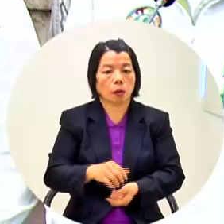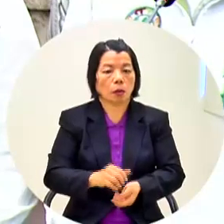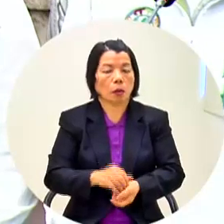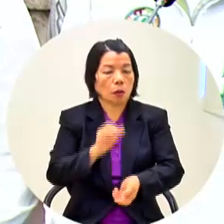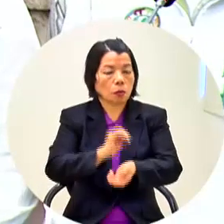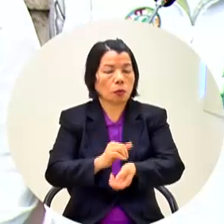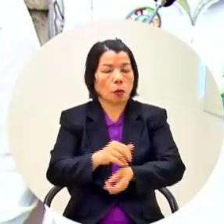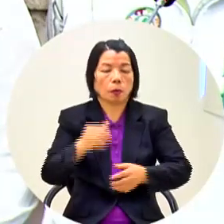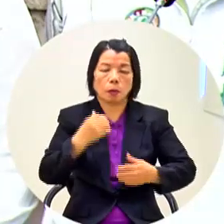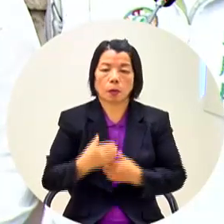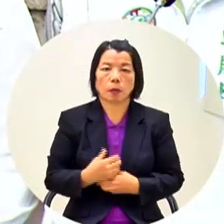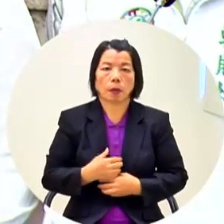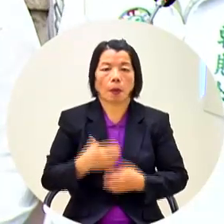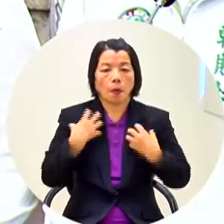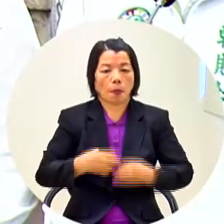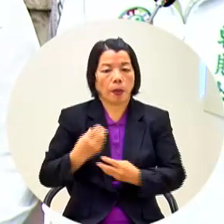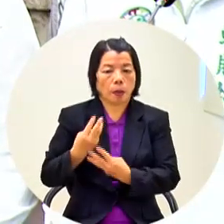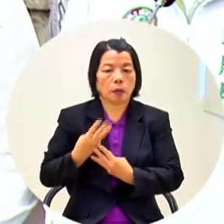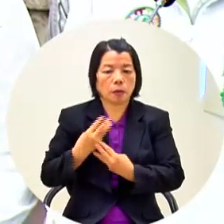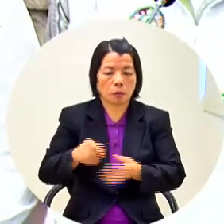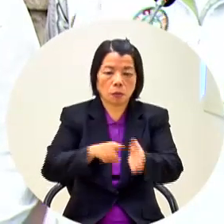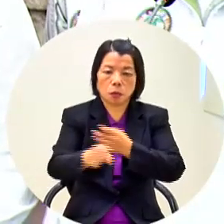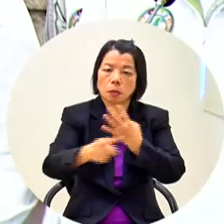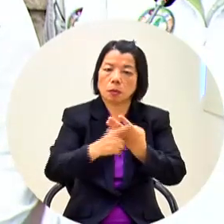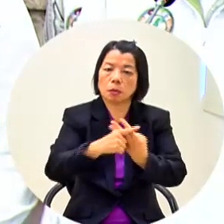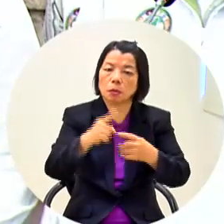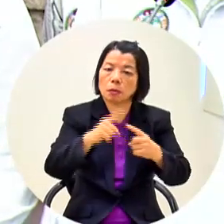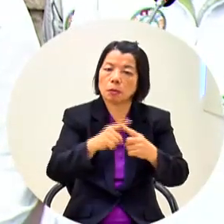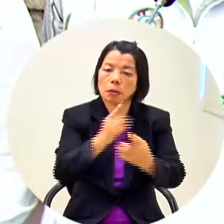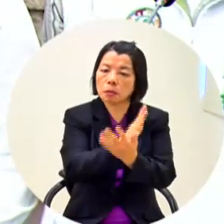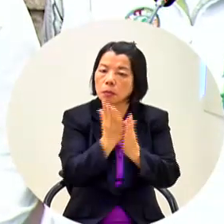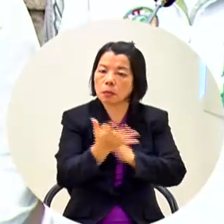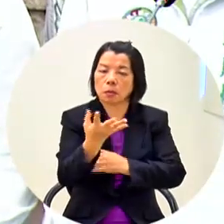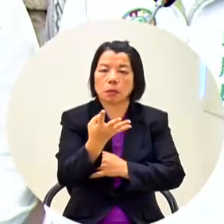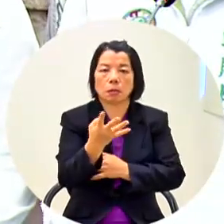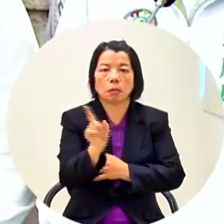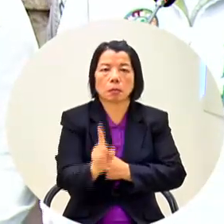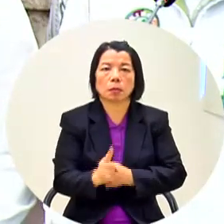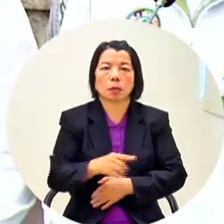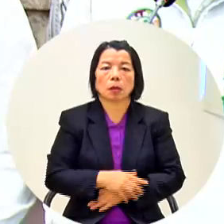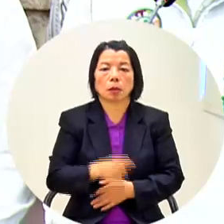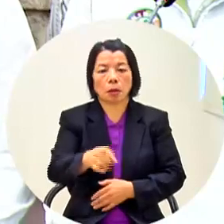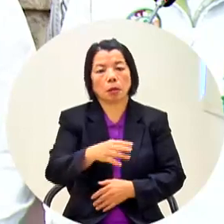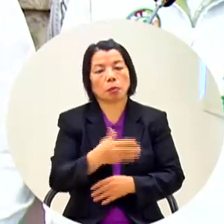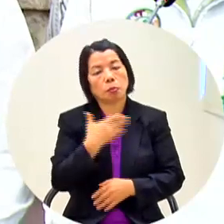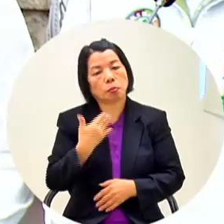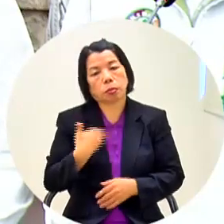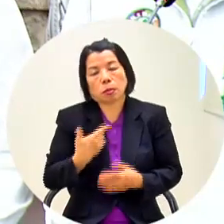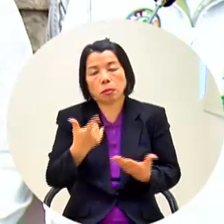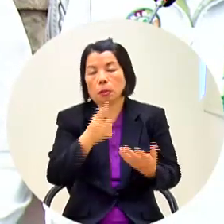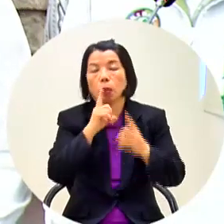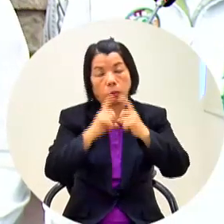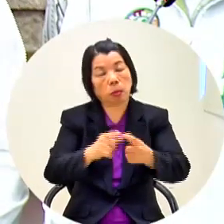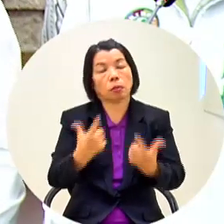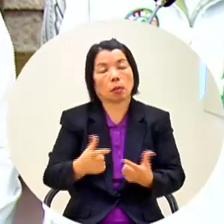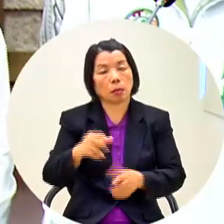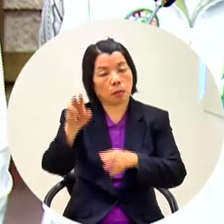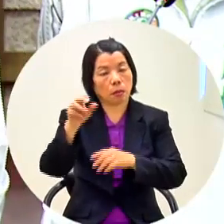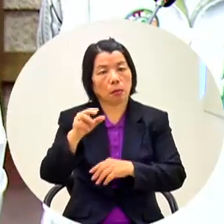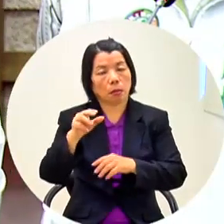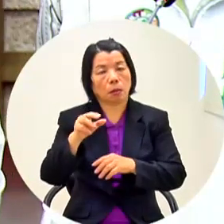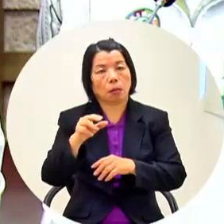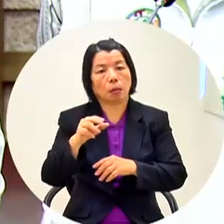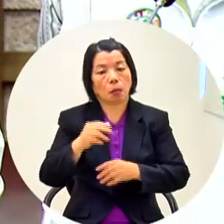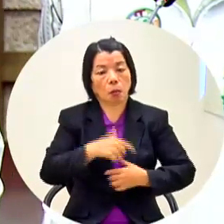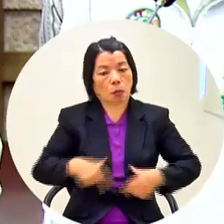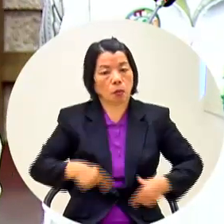景？你知不知道？赶快回答，不知道就说不知道。我告诉你，主席，你要不要裁请